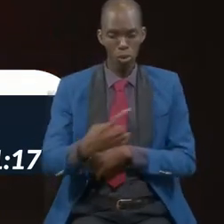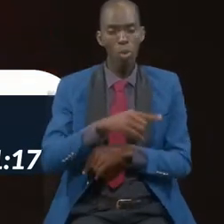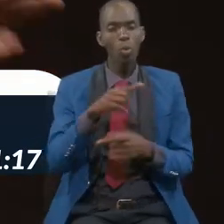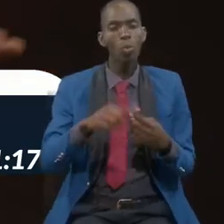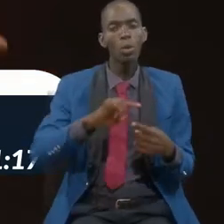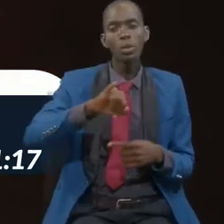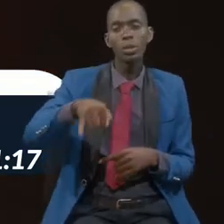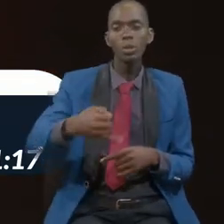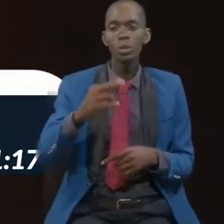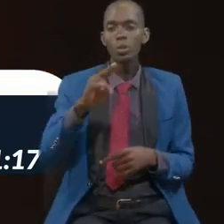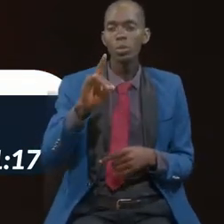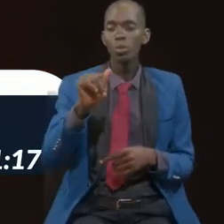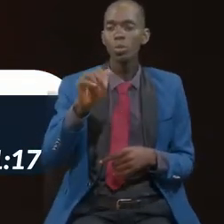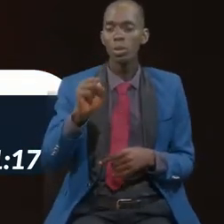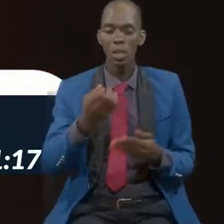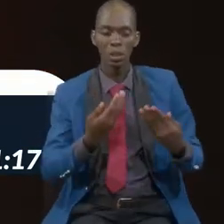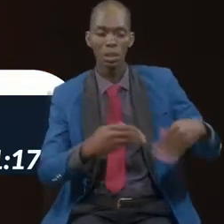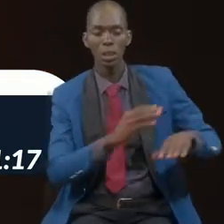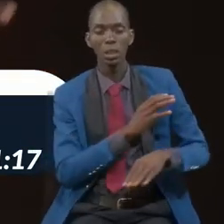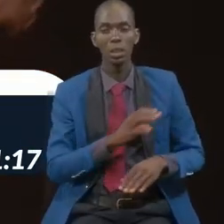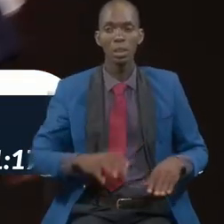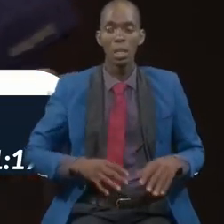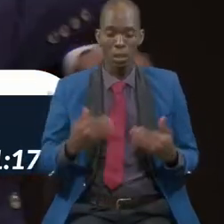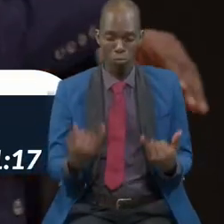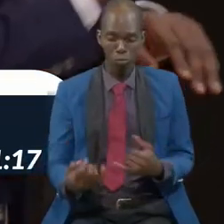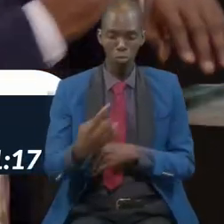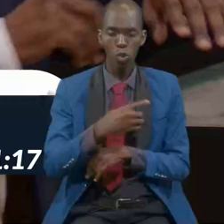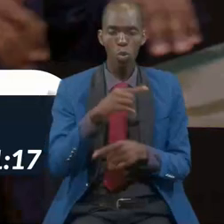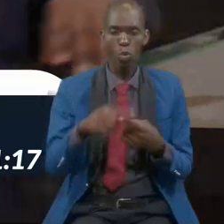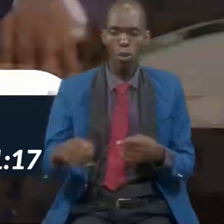aujourd'hui, comme ils vont le